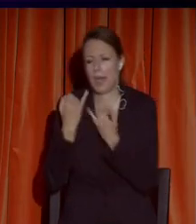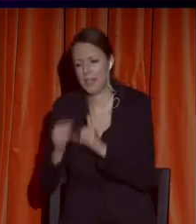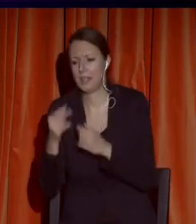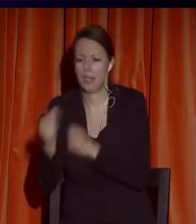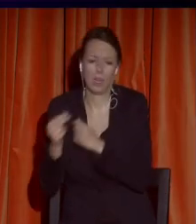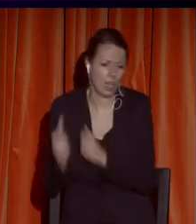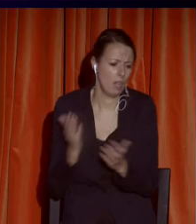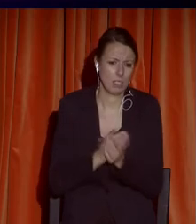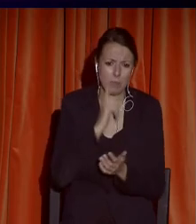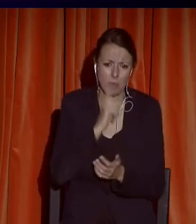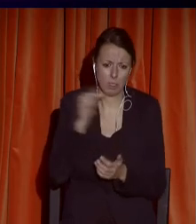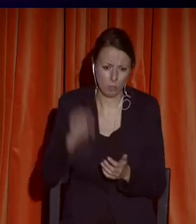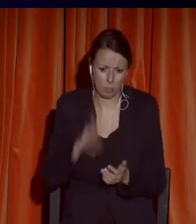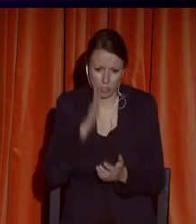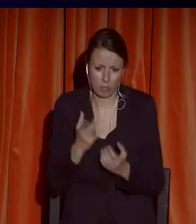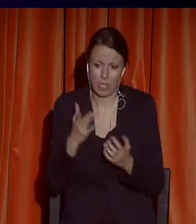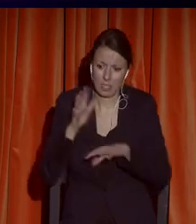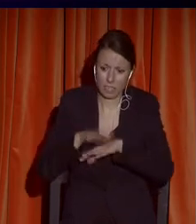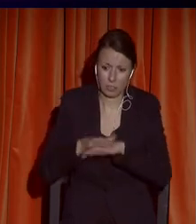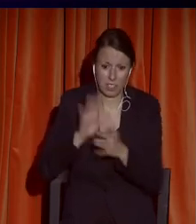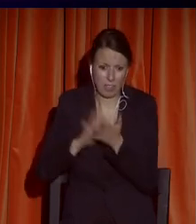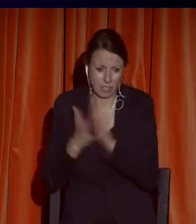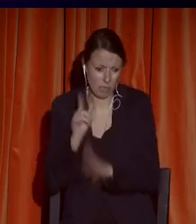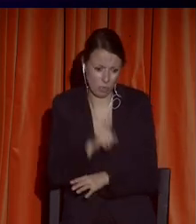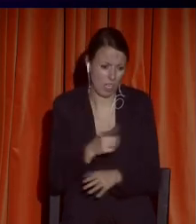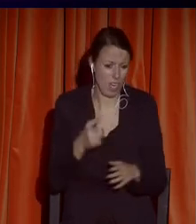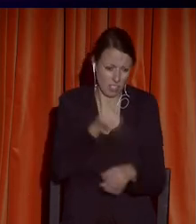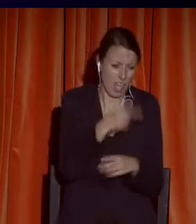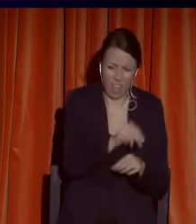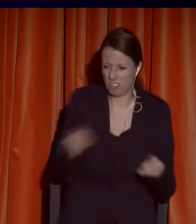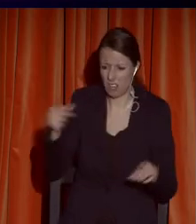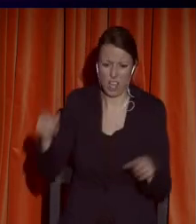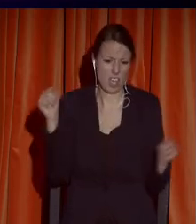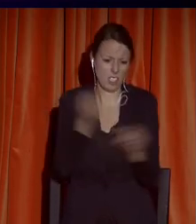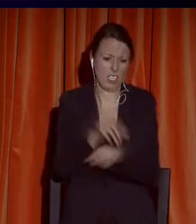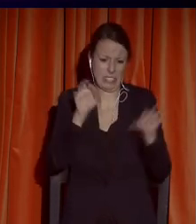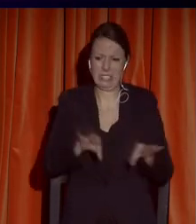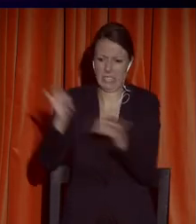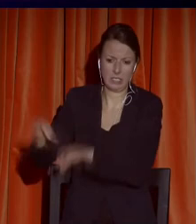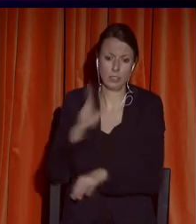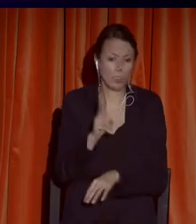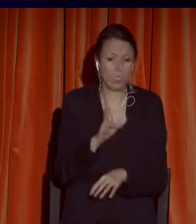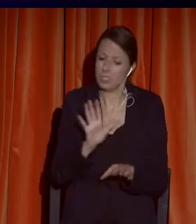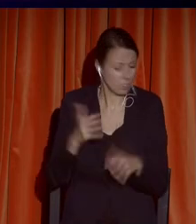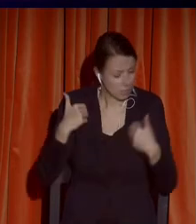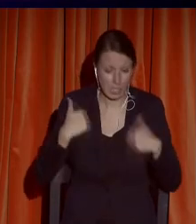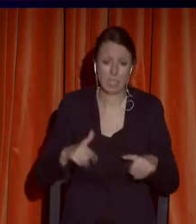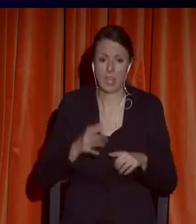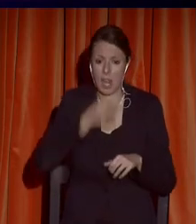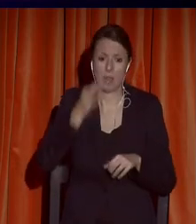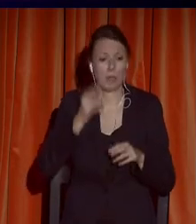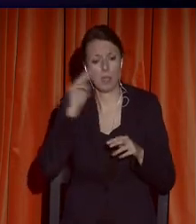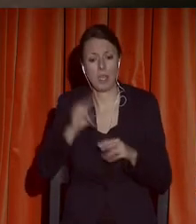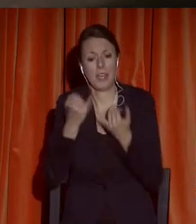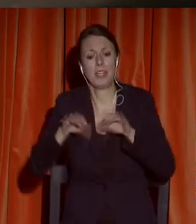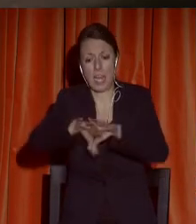Zaczniemy traktować się jak ciężar, a bardzo bym tego nie chciała. Więc bądźmy wspólnotą. I to jest to